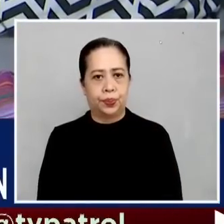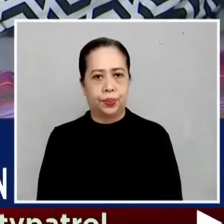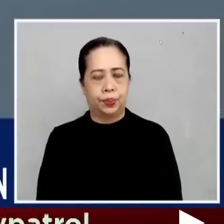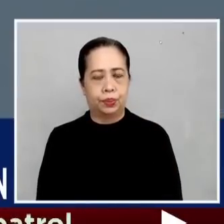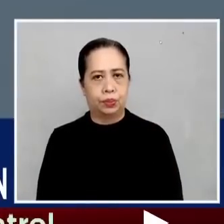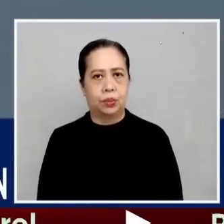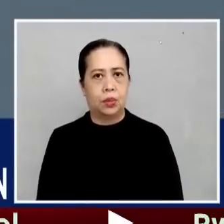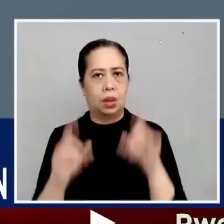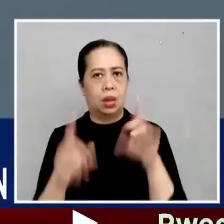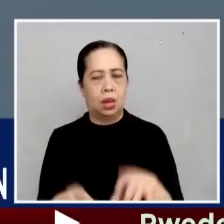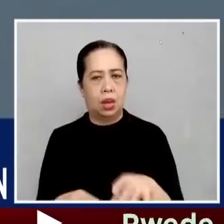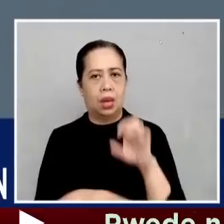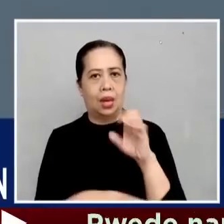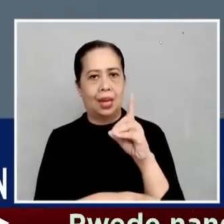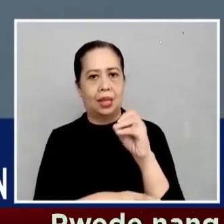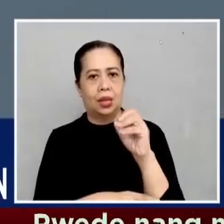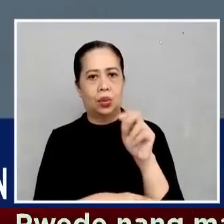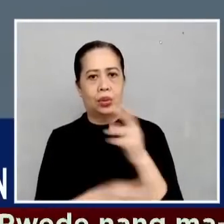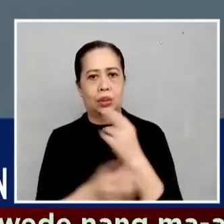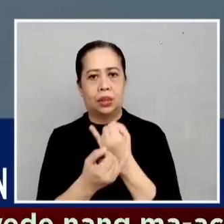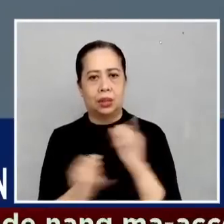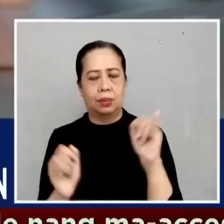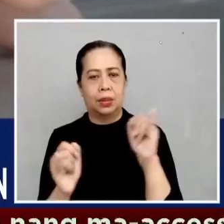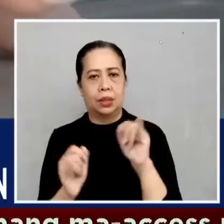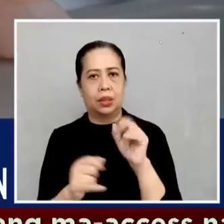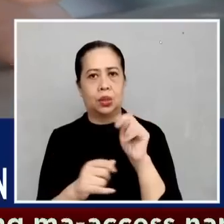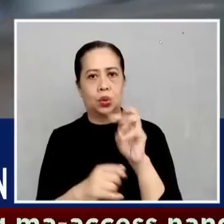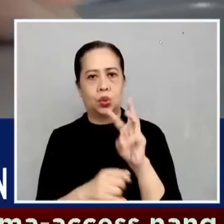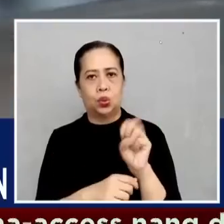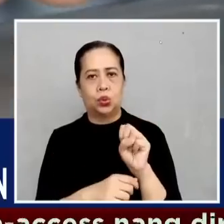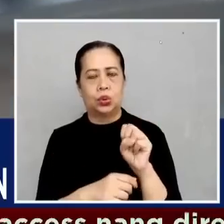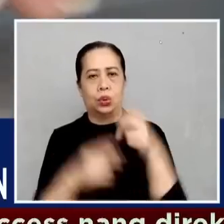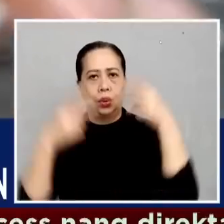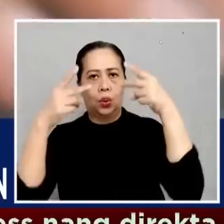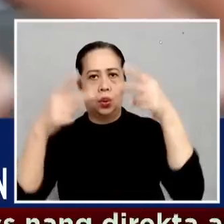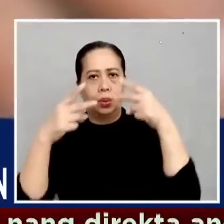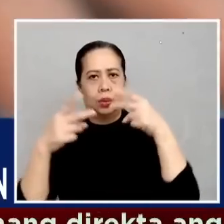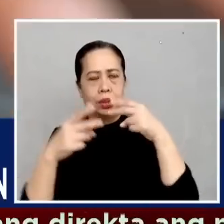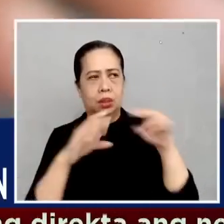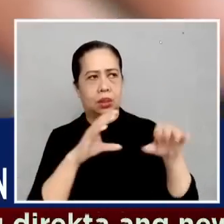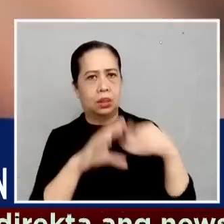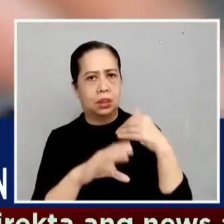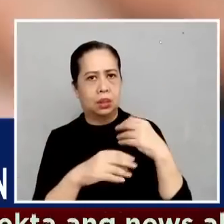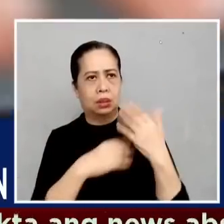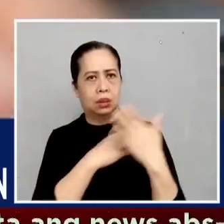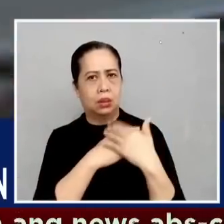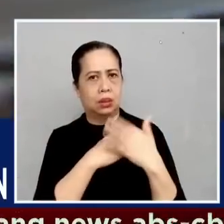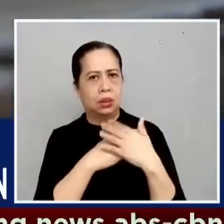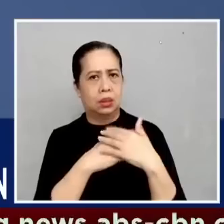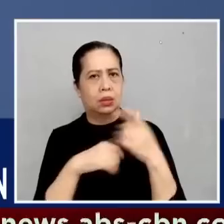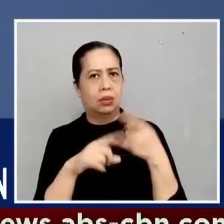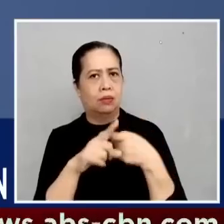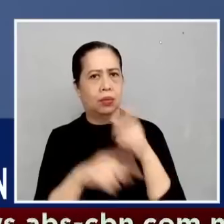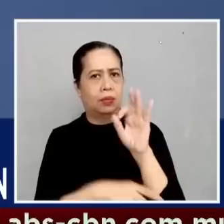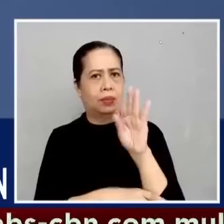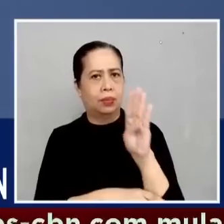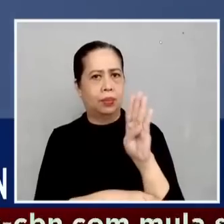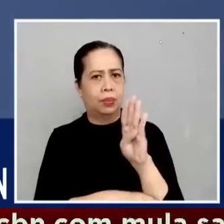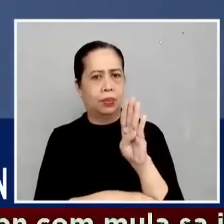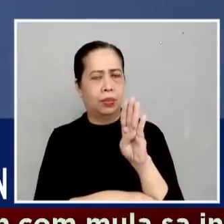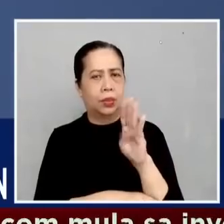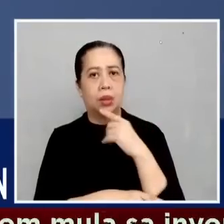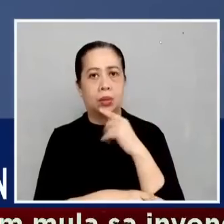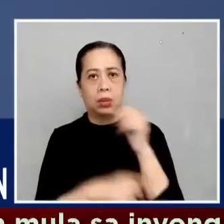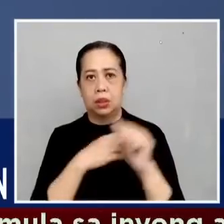Nagulantang ang editor-in-chief ng independent news website na Bulatlat nang makatanggap ng notification mula sa Facebook. Nanganganib